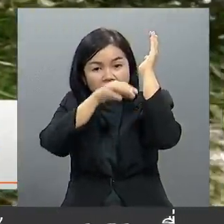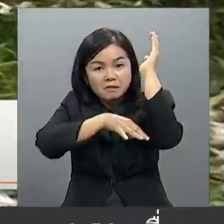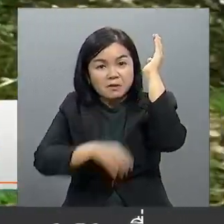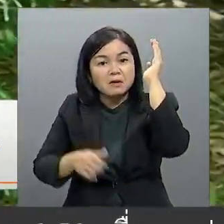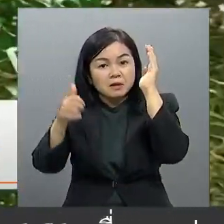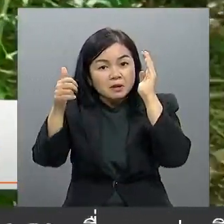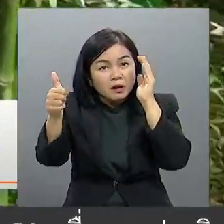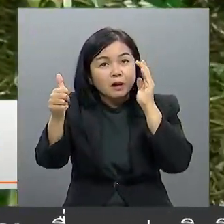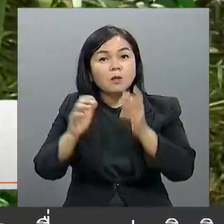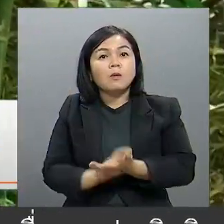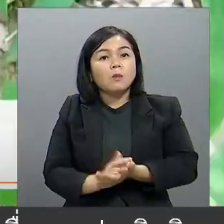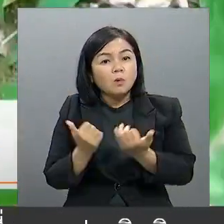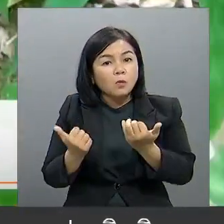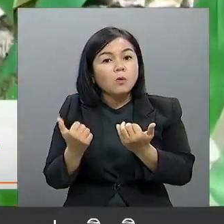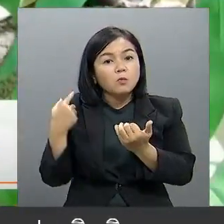้ กั